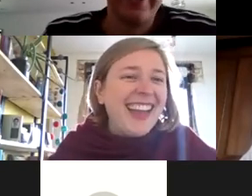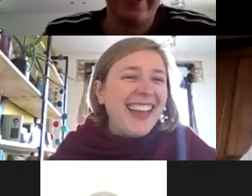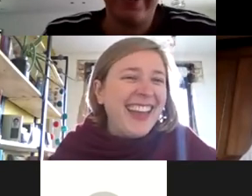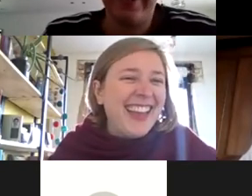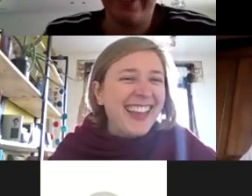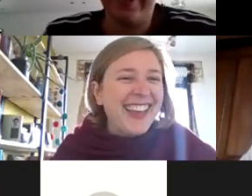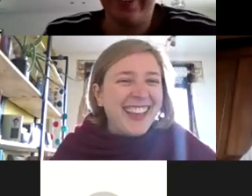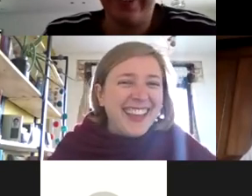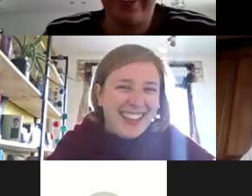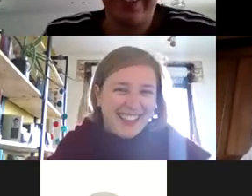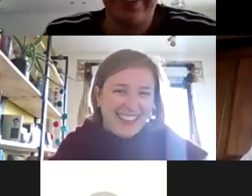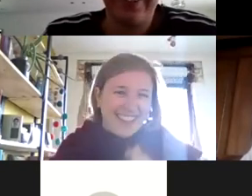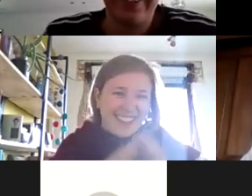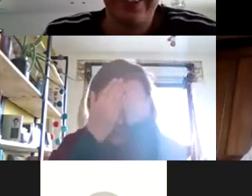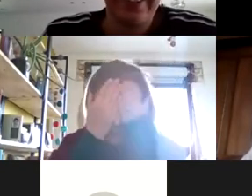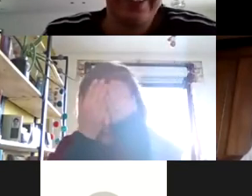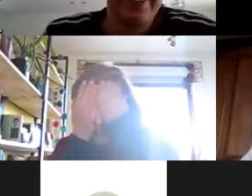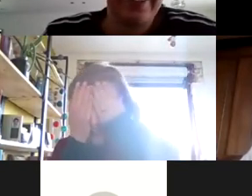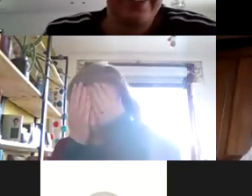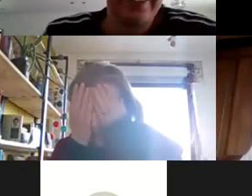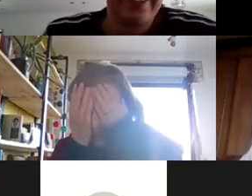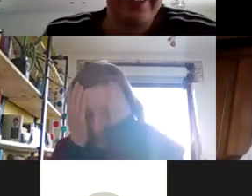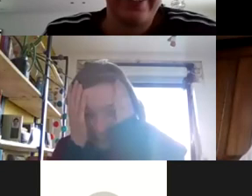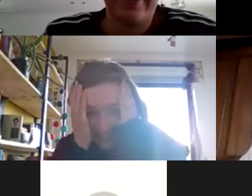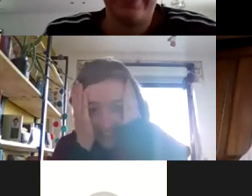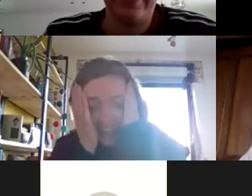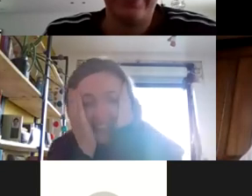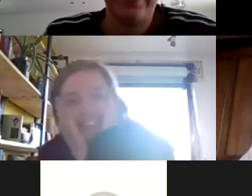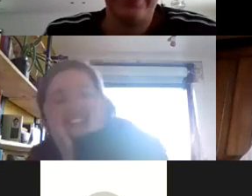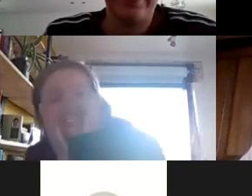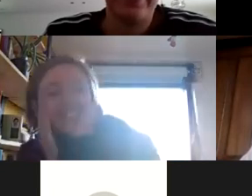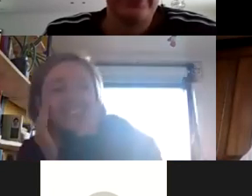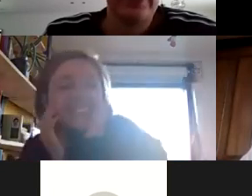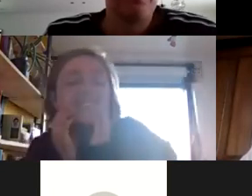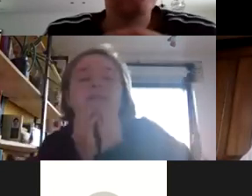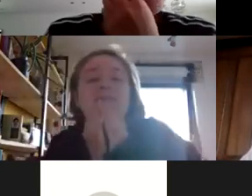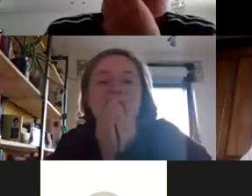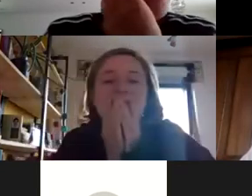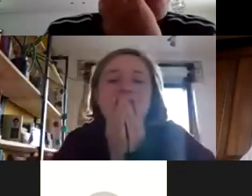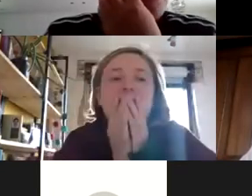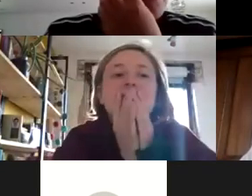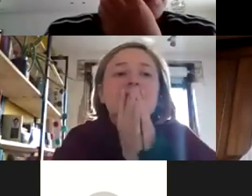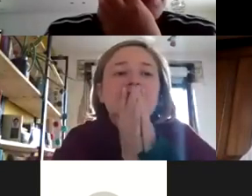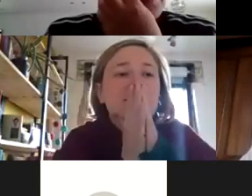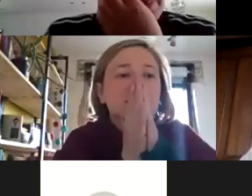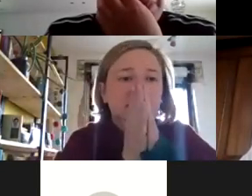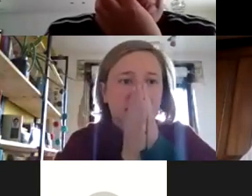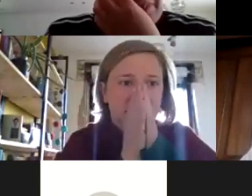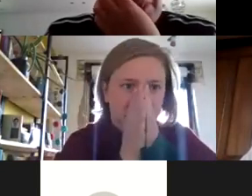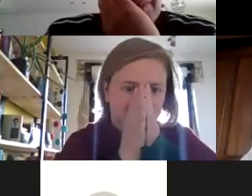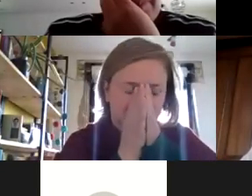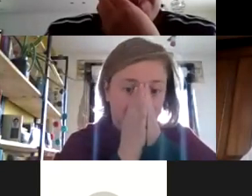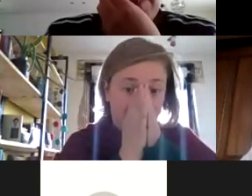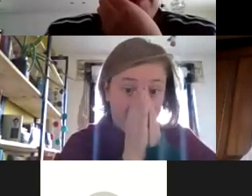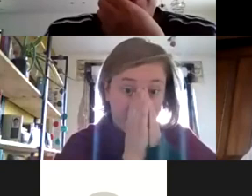blijven zitten, want anders zit je ook thuis. Anders moet je muziekje opzetten. Ik zal geen muziekje opzetten. Je doet je ding. Ik ga hier deze record